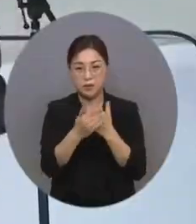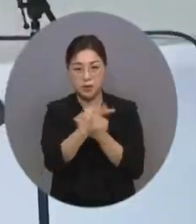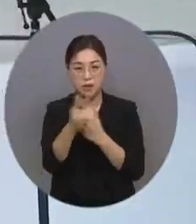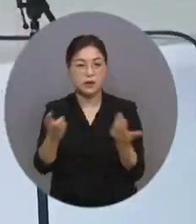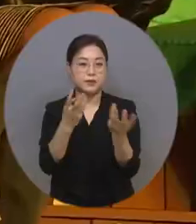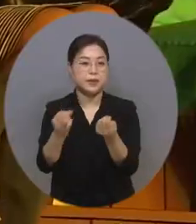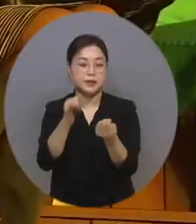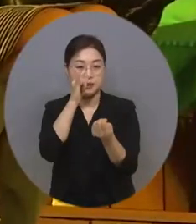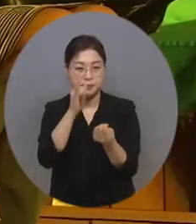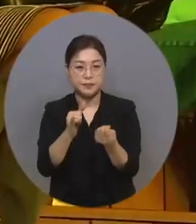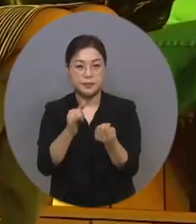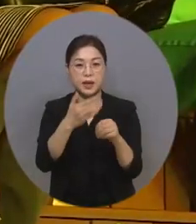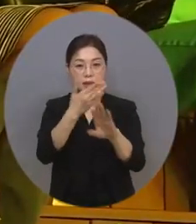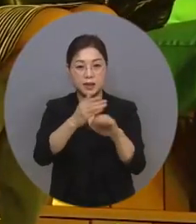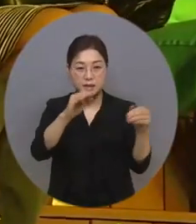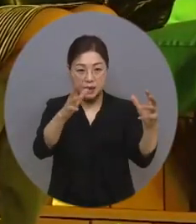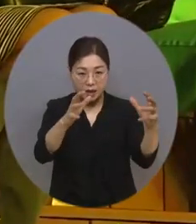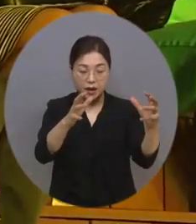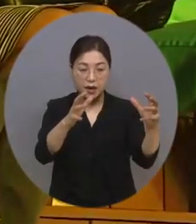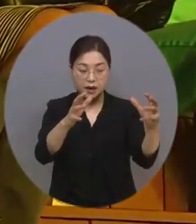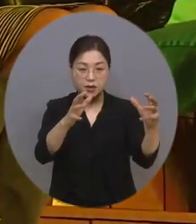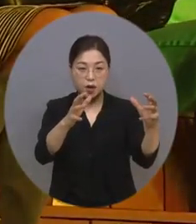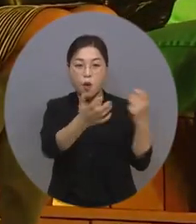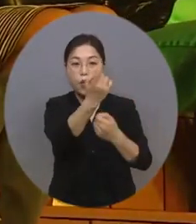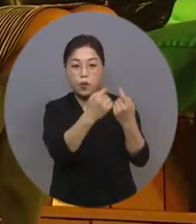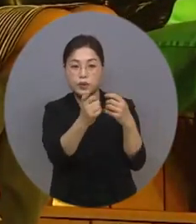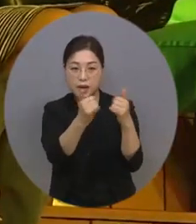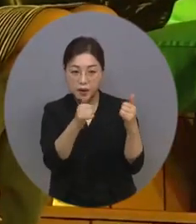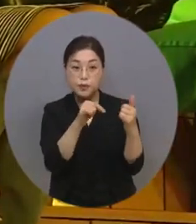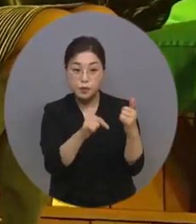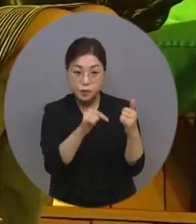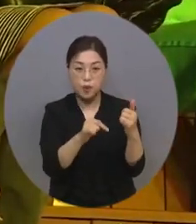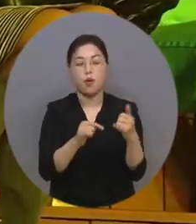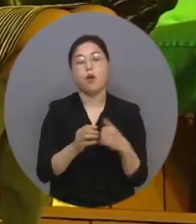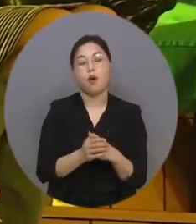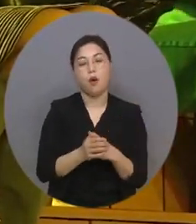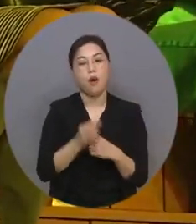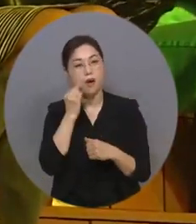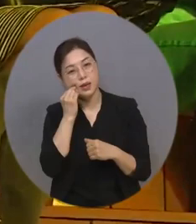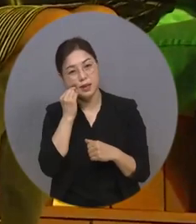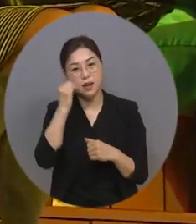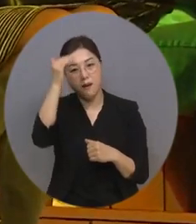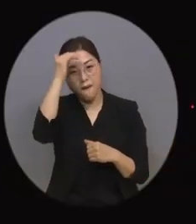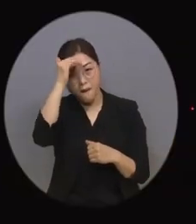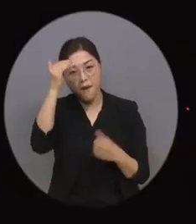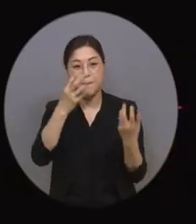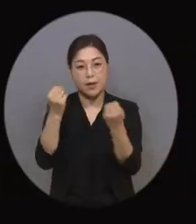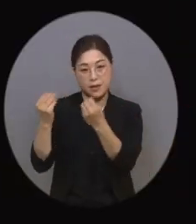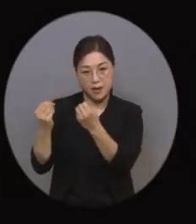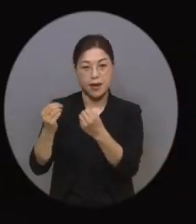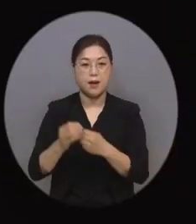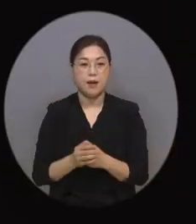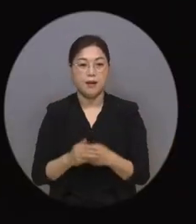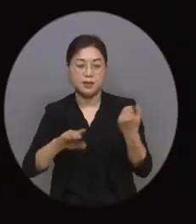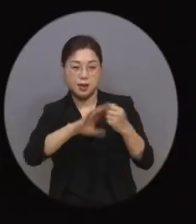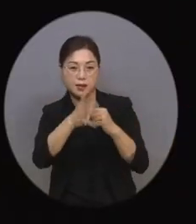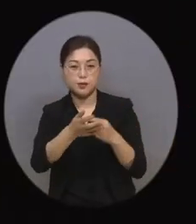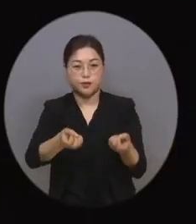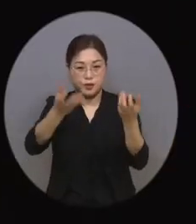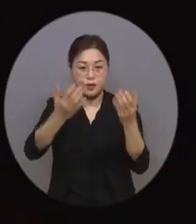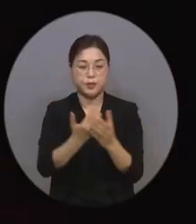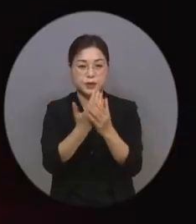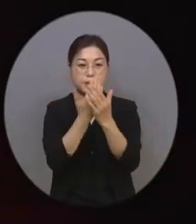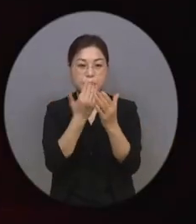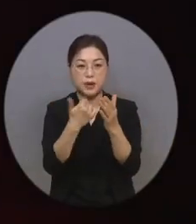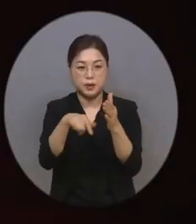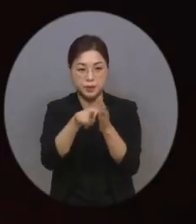이어져 내국인뿐만 아니라 다양한 국적의 외국인 관광객들의 큰 호응을 얻으며 세계적인 축제로